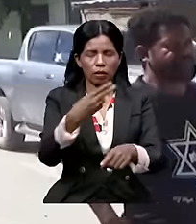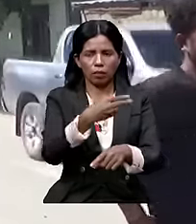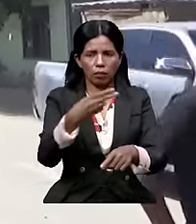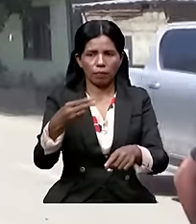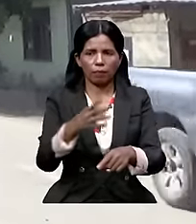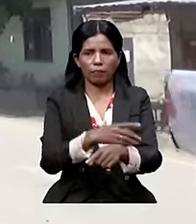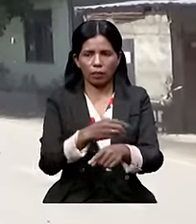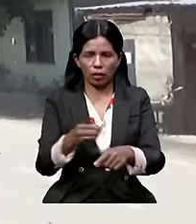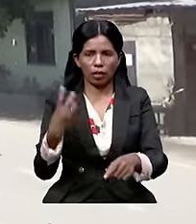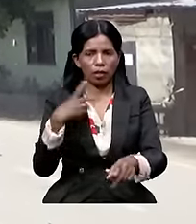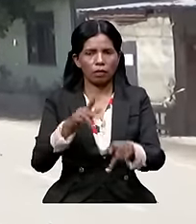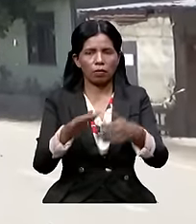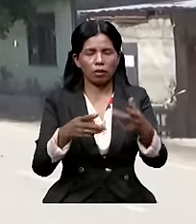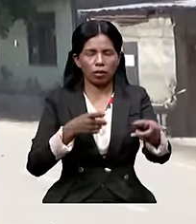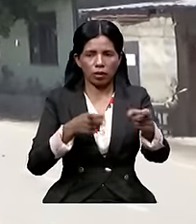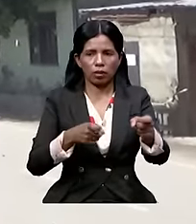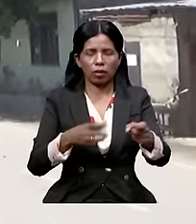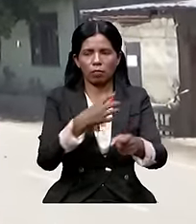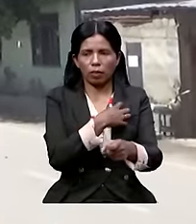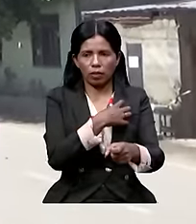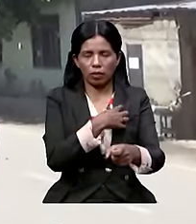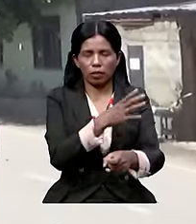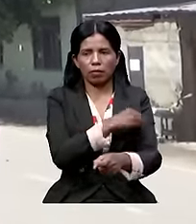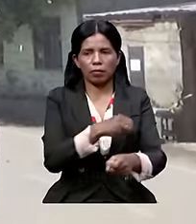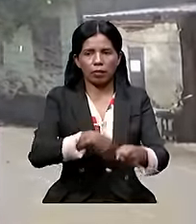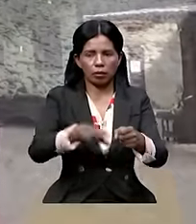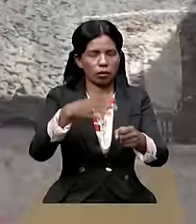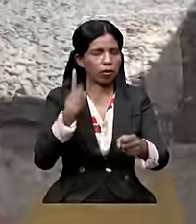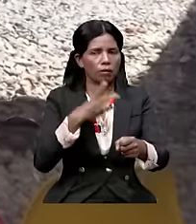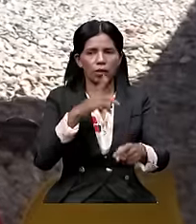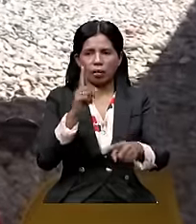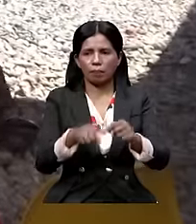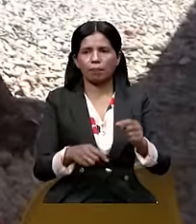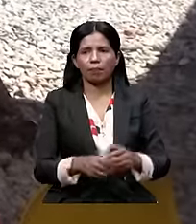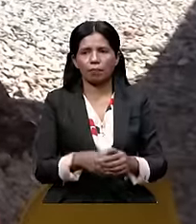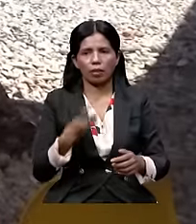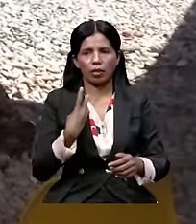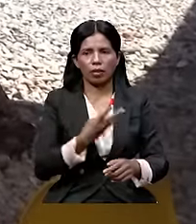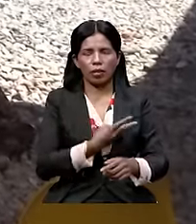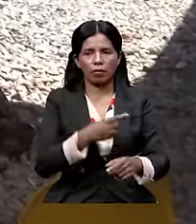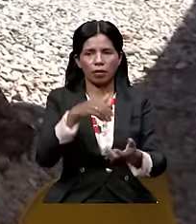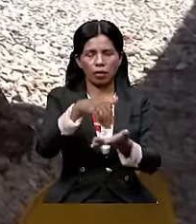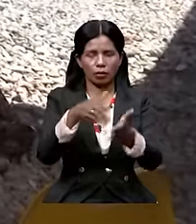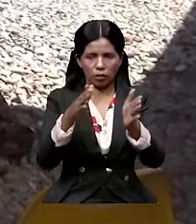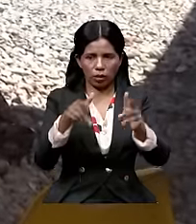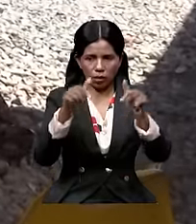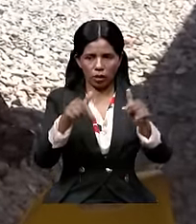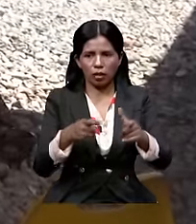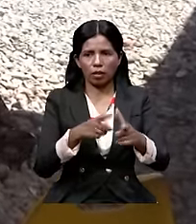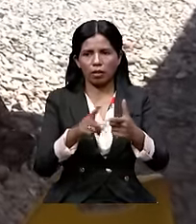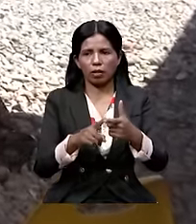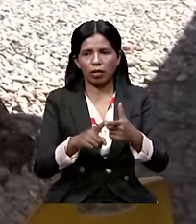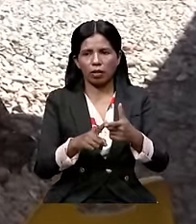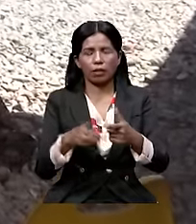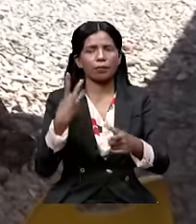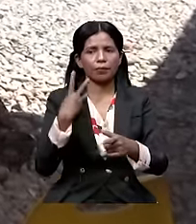Mercedes Ovino be ema hokilet mai polisi primob ser mai dunde ta mene lavele ami mesa ke student ihane pois ihane baluan